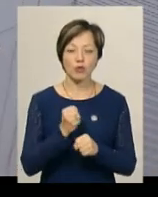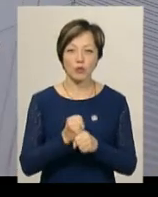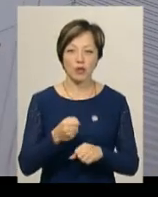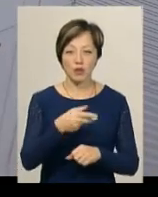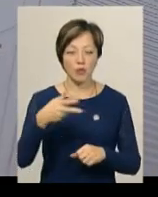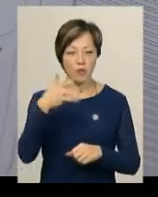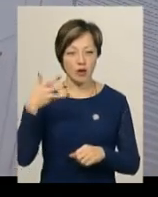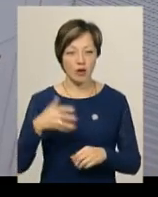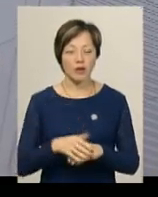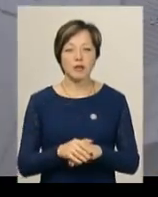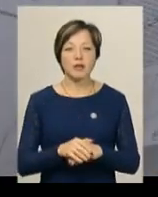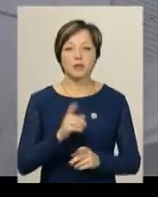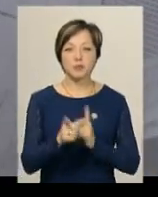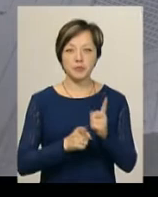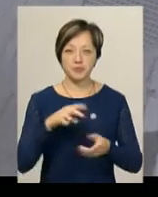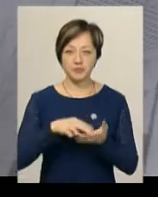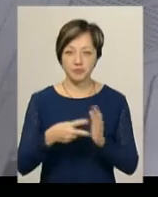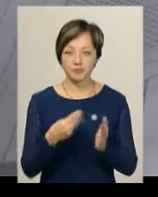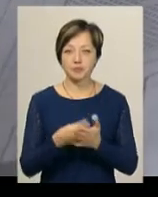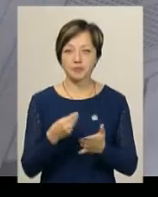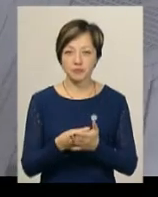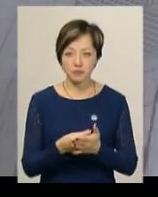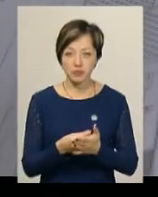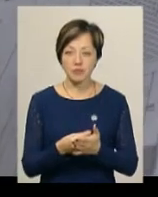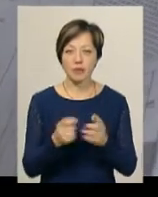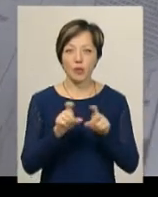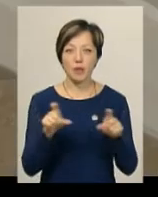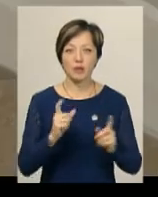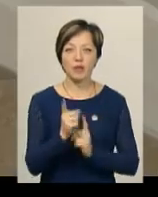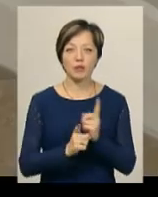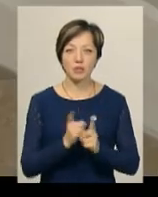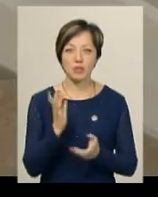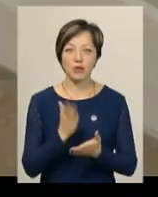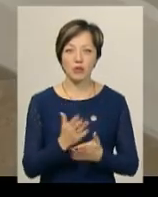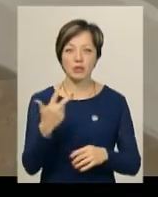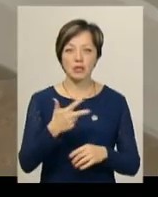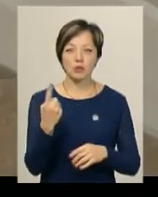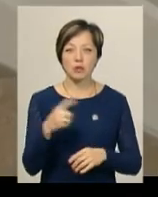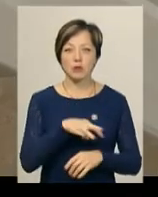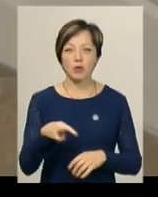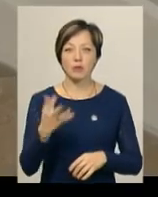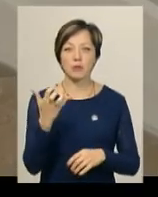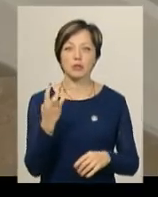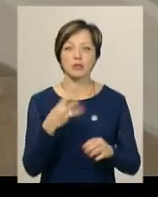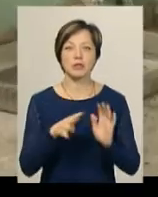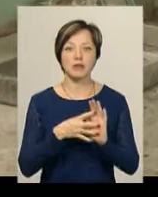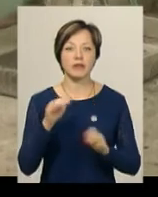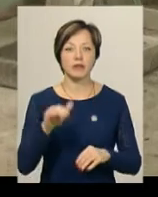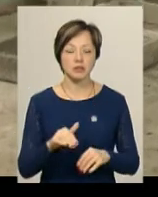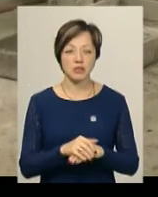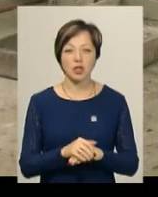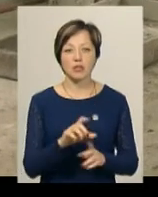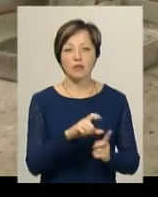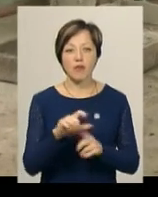поверхах, перепланування. Кошторисна вартість об'єкту реконструкції становить 31 мільйон 539 тисяч. За